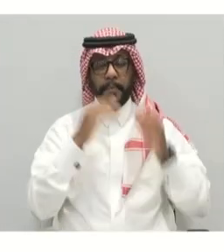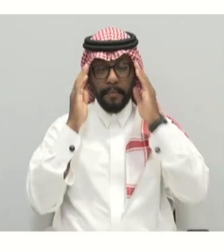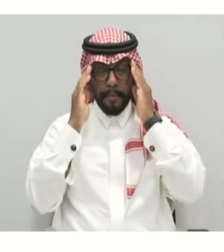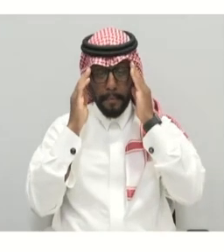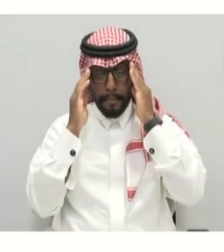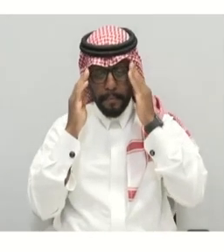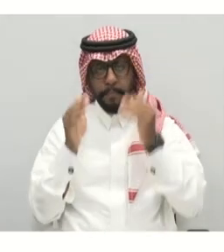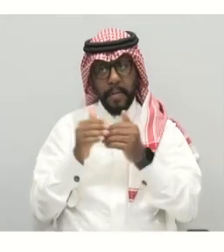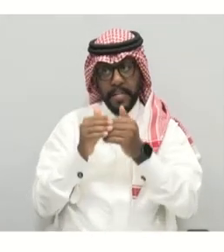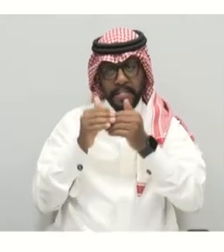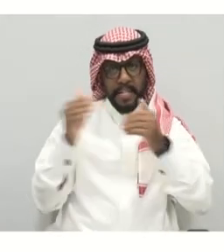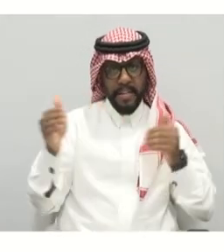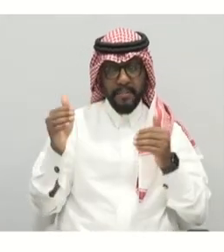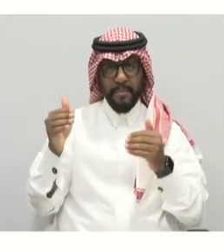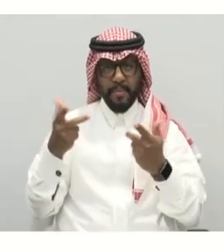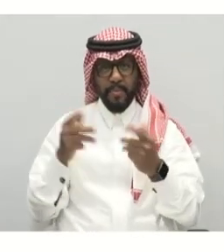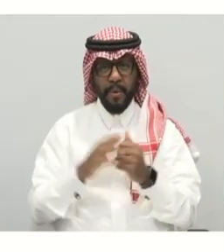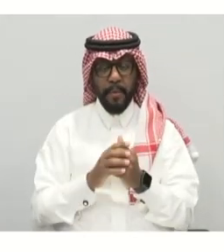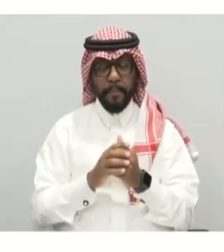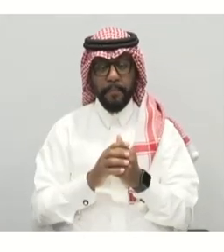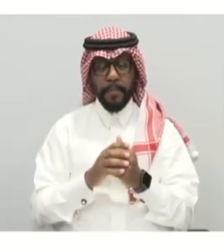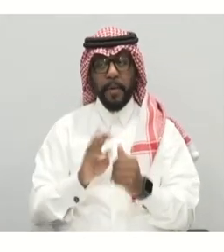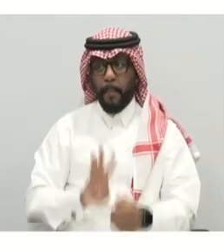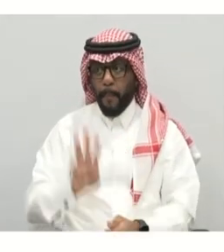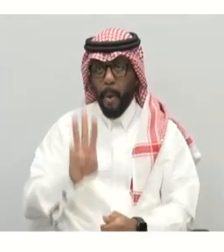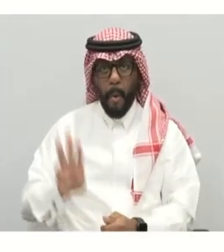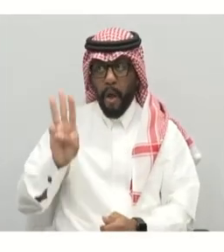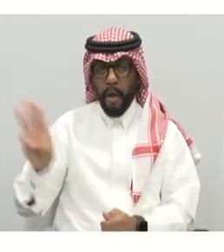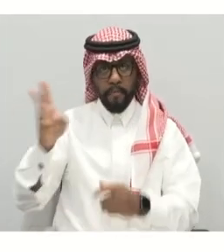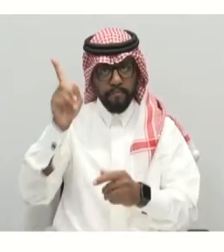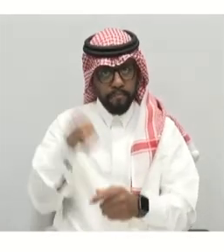اتجنب المواقع غير المناسبه لعمري